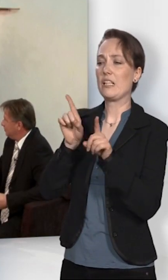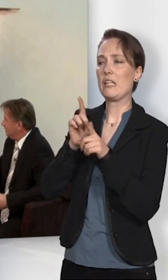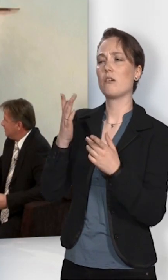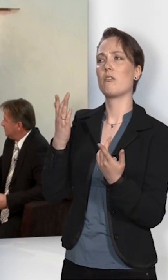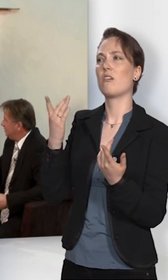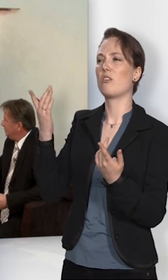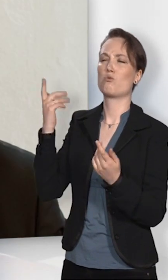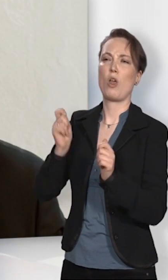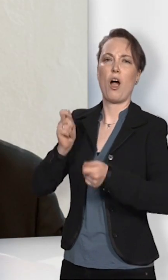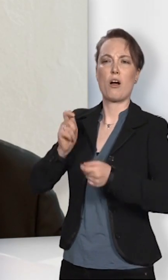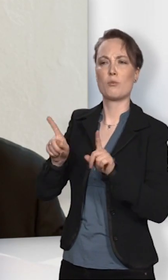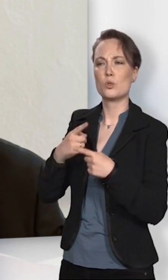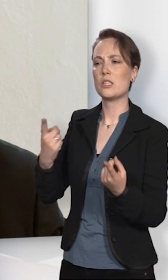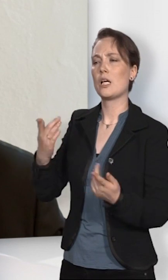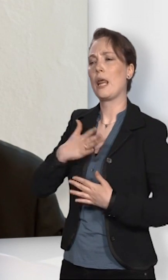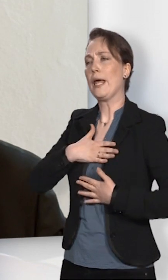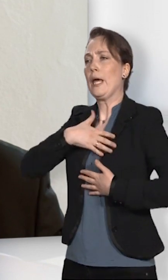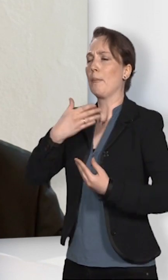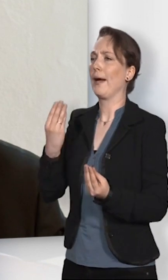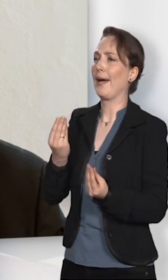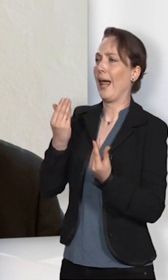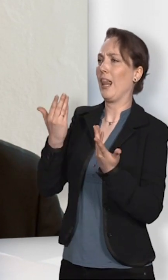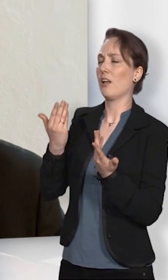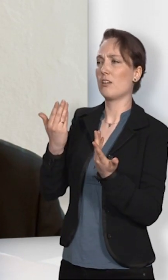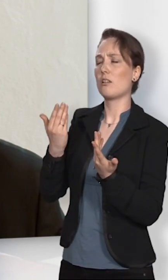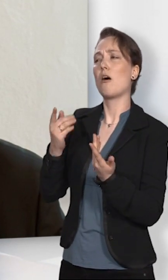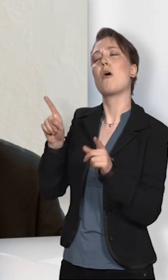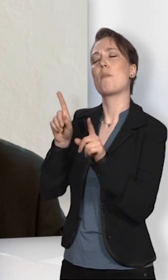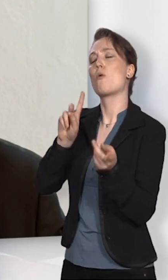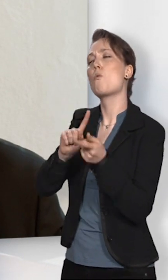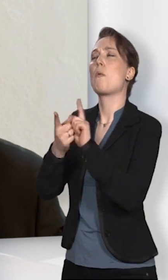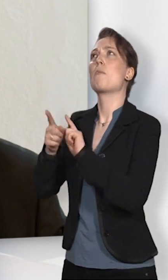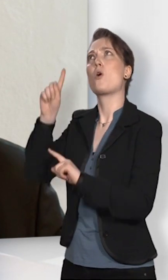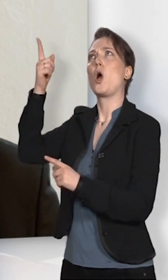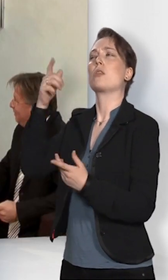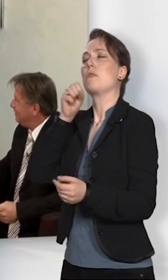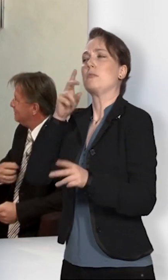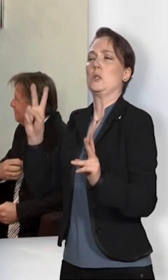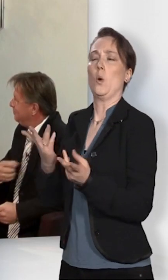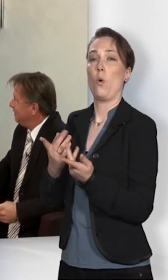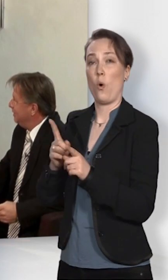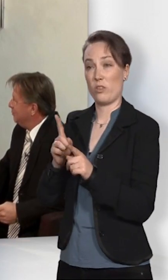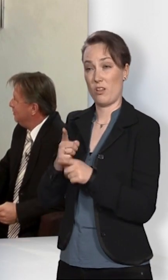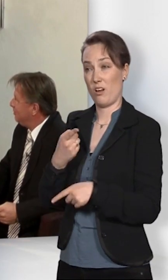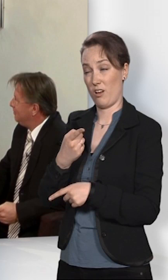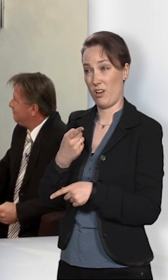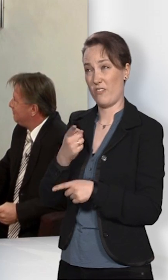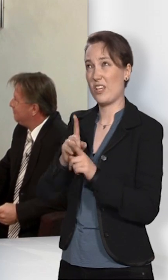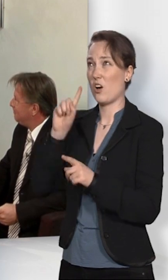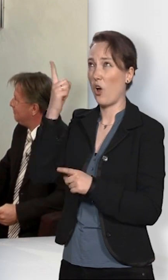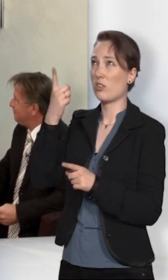und vom Geld? Oder packt Sie das Thema Gott und christliche Visionen ganz tief drin immer